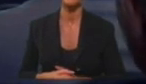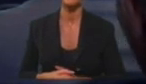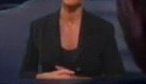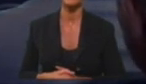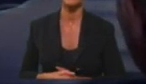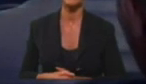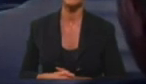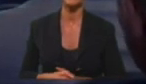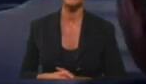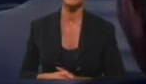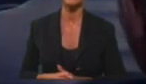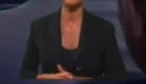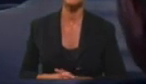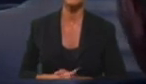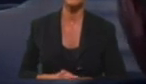pojawiają.